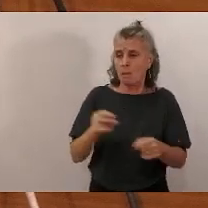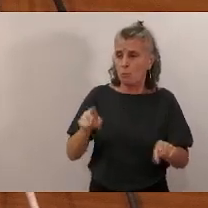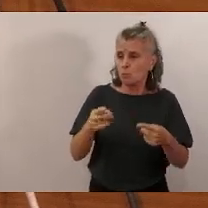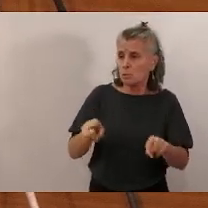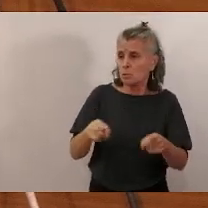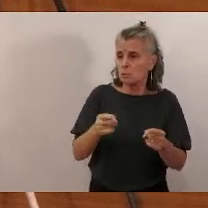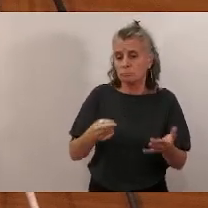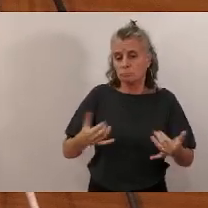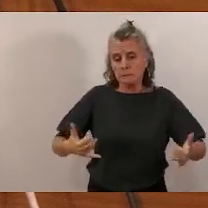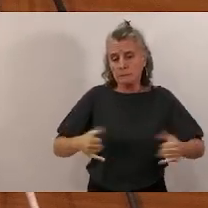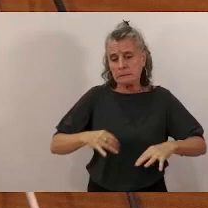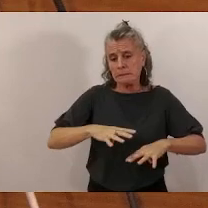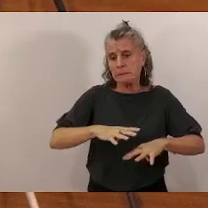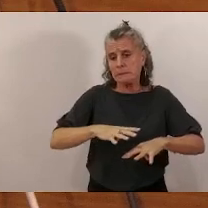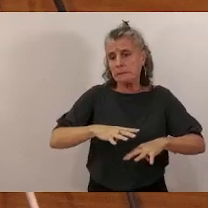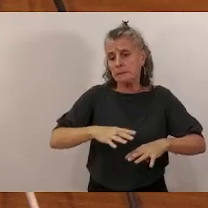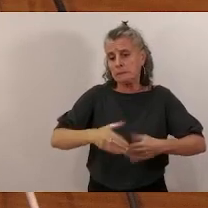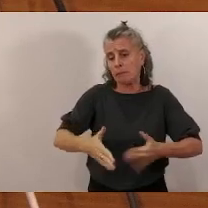concerne en particulier